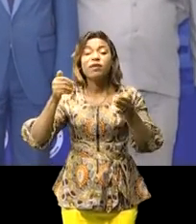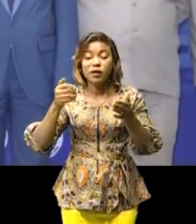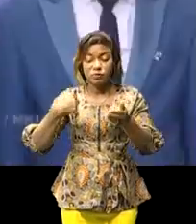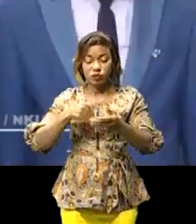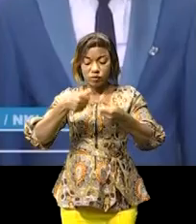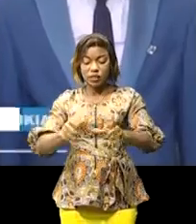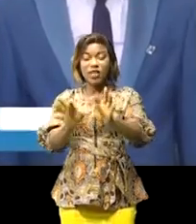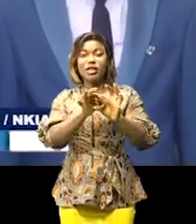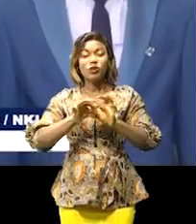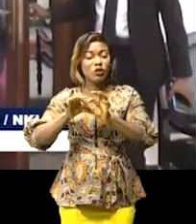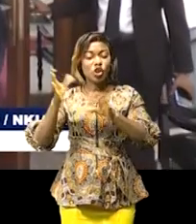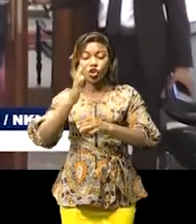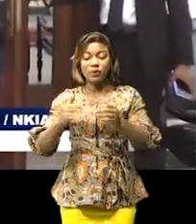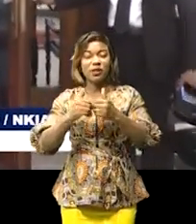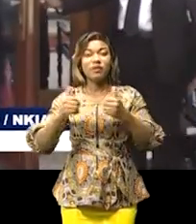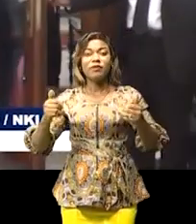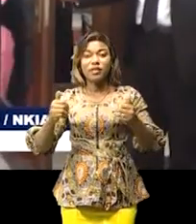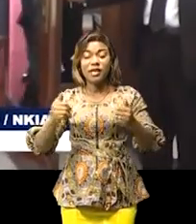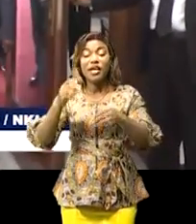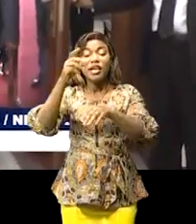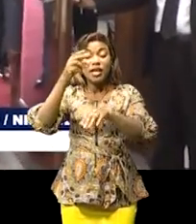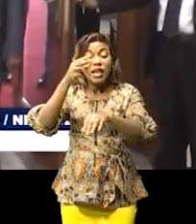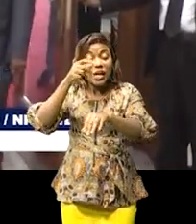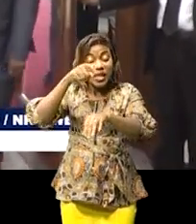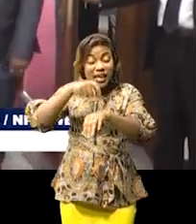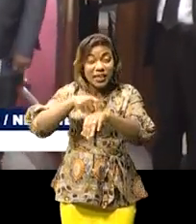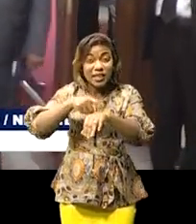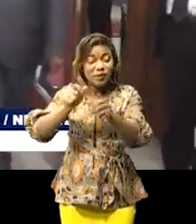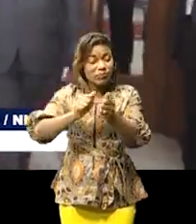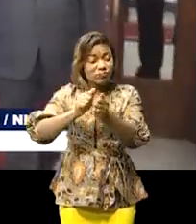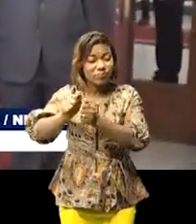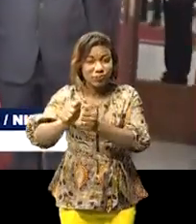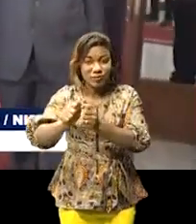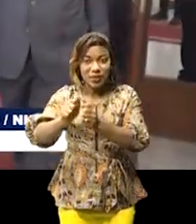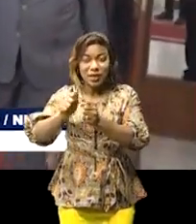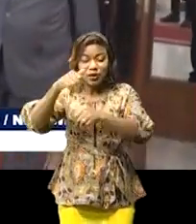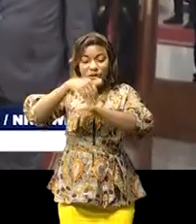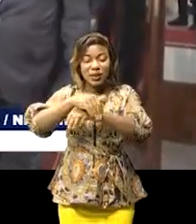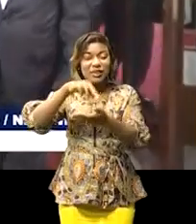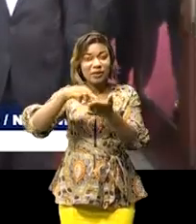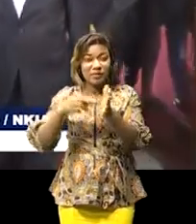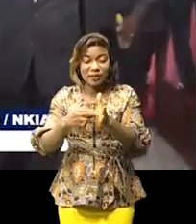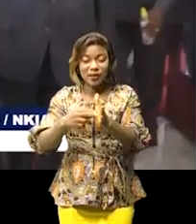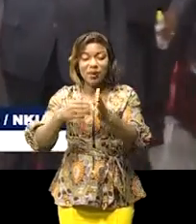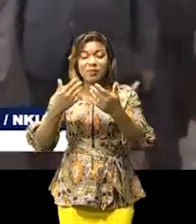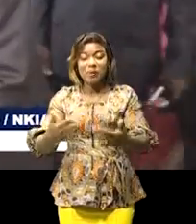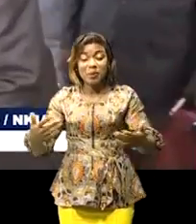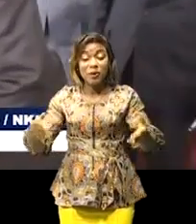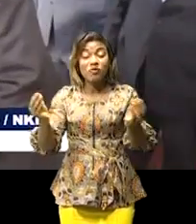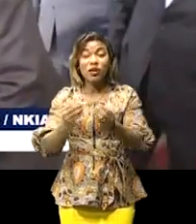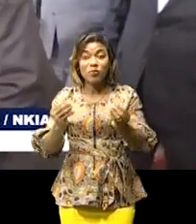unis, on ne sera jamais divisé. Le temps joue contre elle et le dépassement de soi devient un impératif. Les confessions